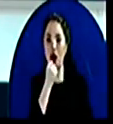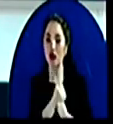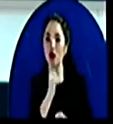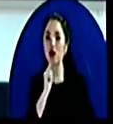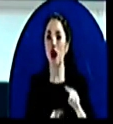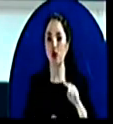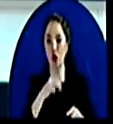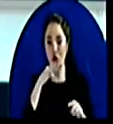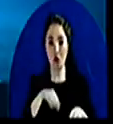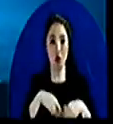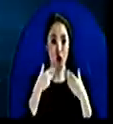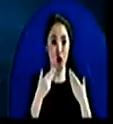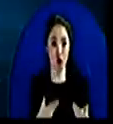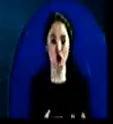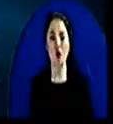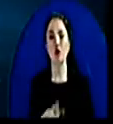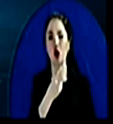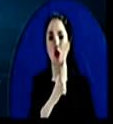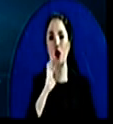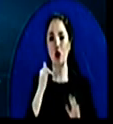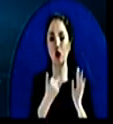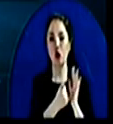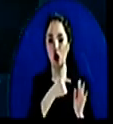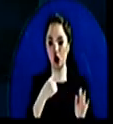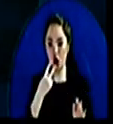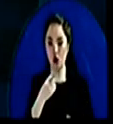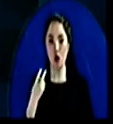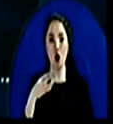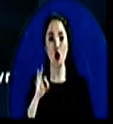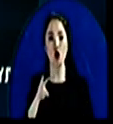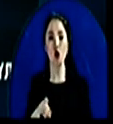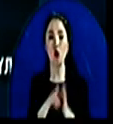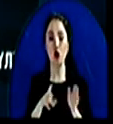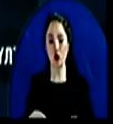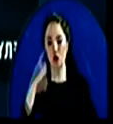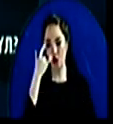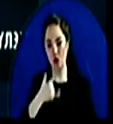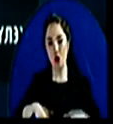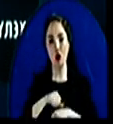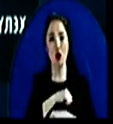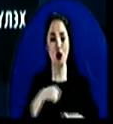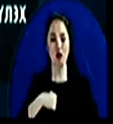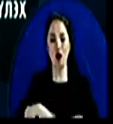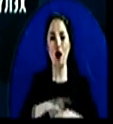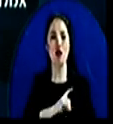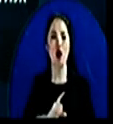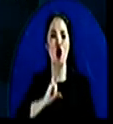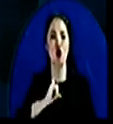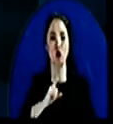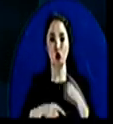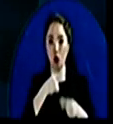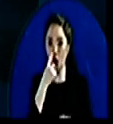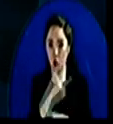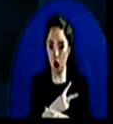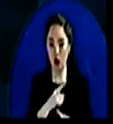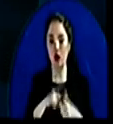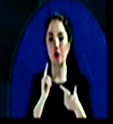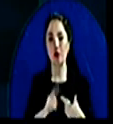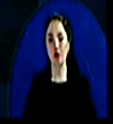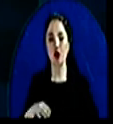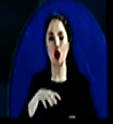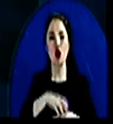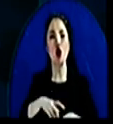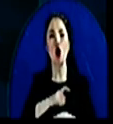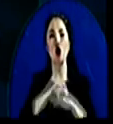хэрхэн биелүүлснийг харцгаая. 2016-аас 2020 оны хугацаанд Монгол улсын иргэнд газар өмчлүүлэх тухай, гэр хорооллын хөвшлийн тухай